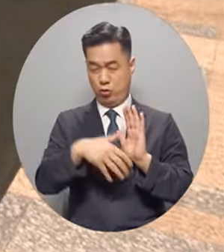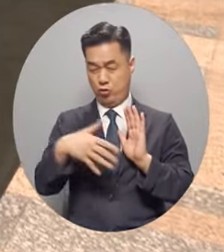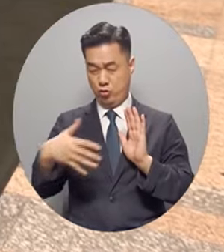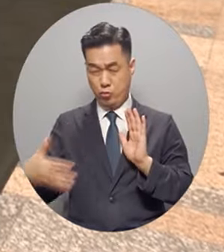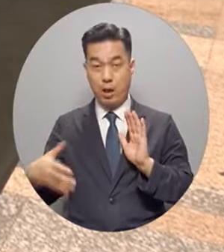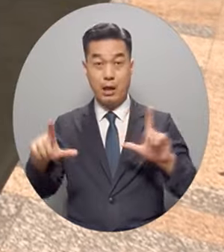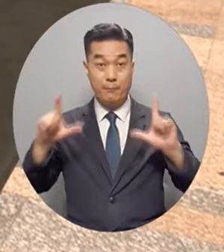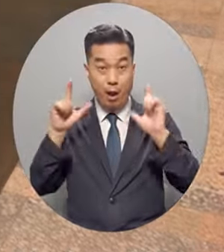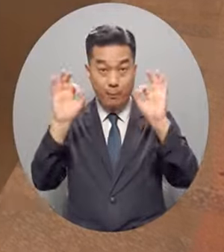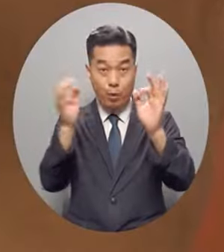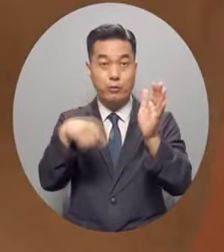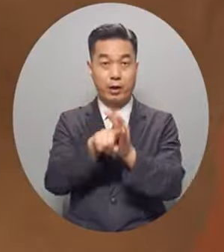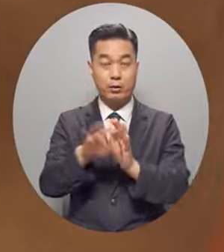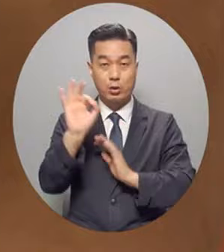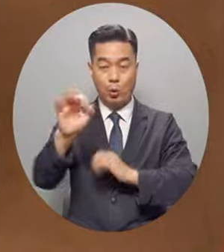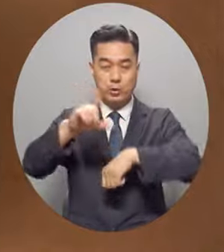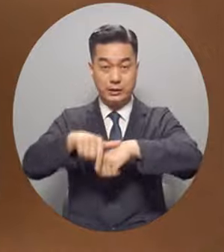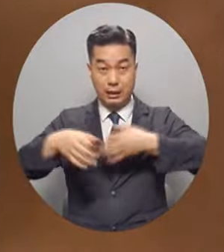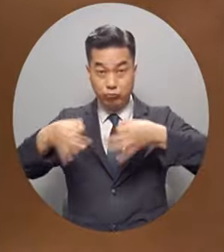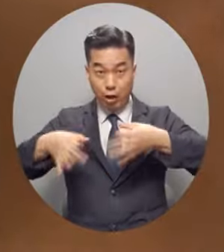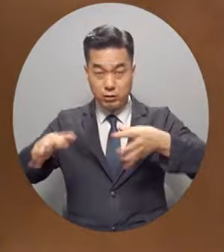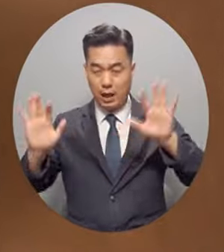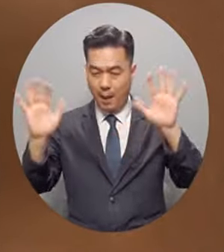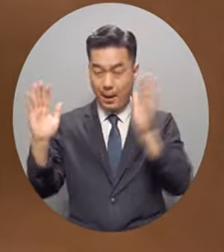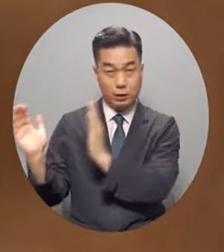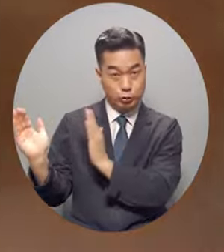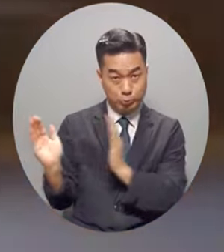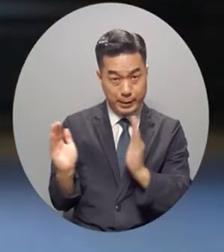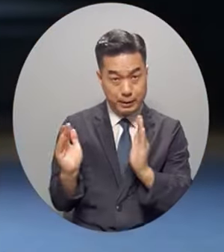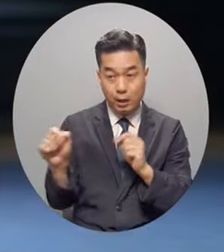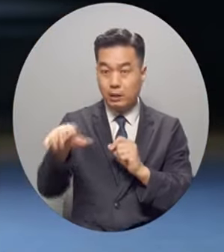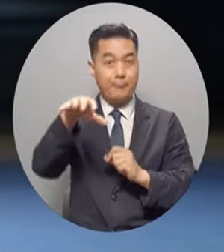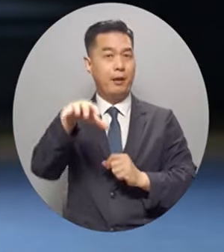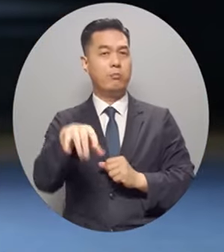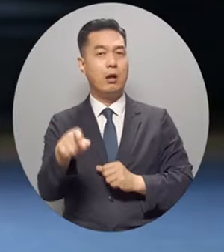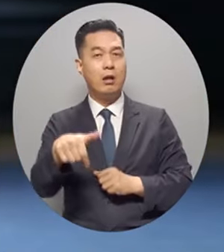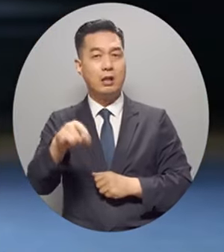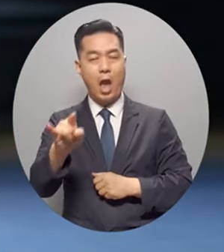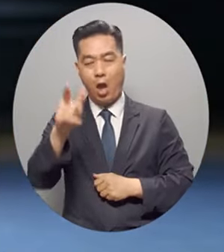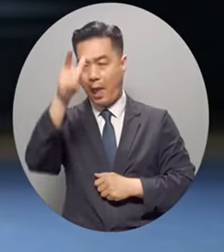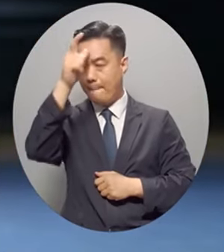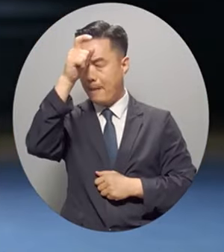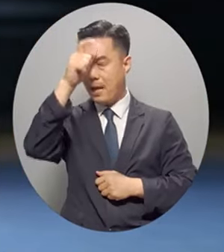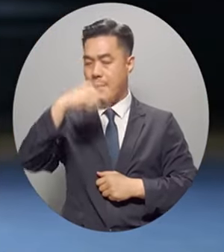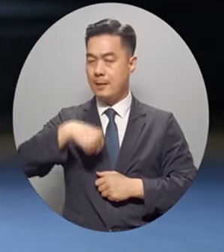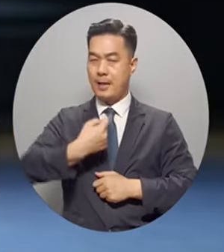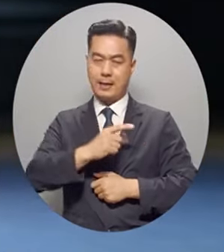시간을 투자한 관객들. 박수칠 준비가 된 그들 앞에서 게오르규는